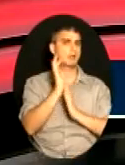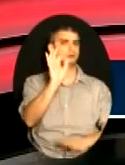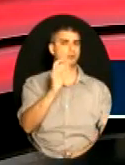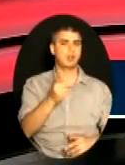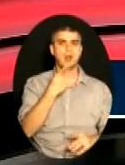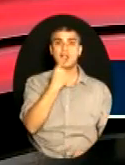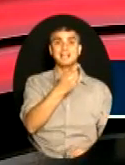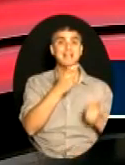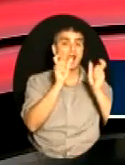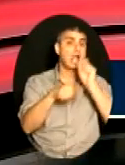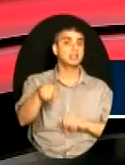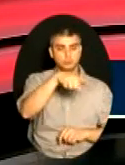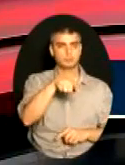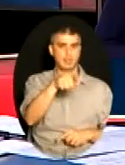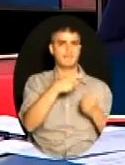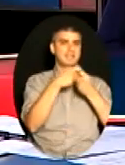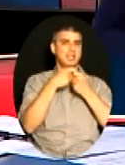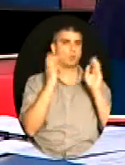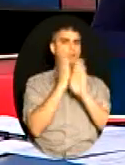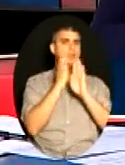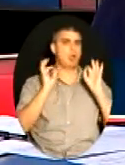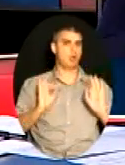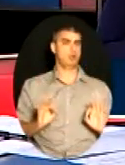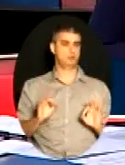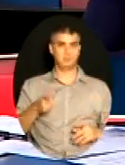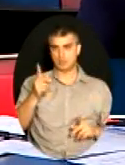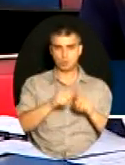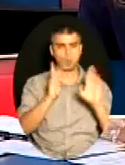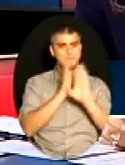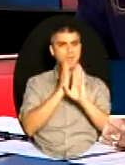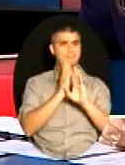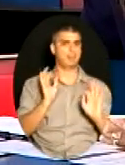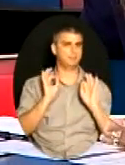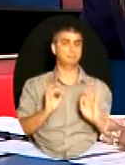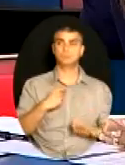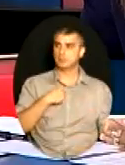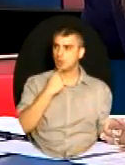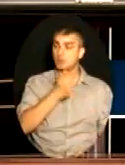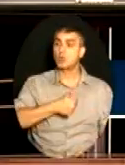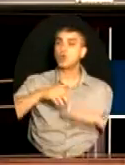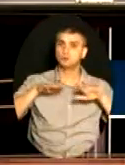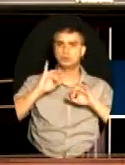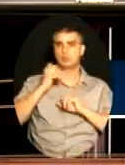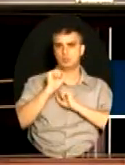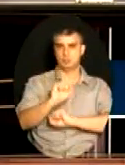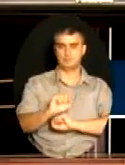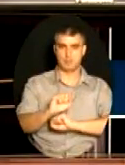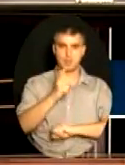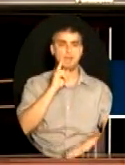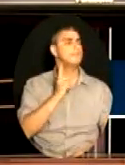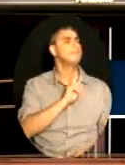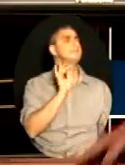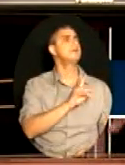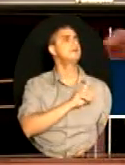הזאת להכריז על האנשים האלה כעל ארגון טרור, כעל מחבלים? אני יכול להגיד לך שדווקא ראש הממשלה תמך. אבל...